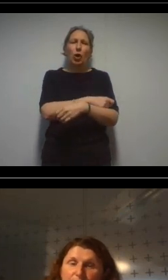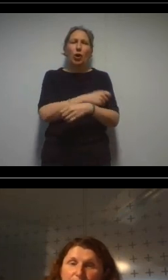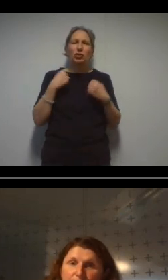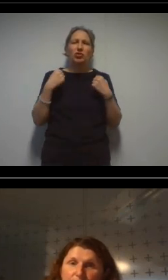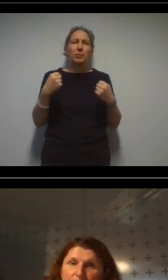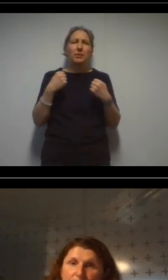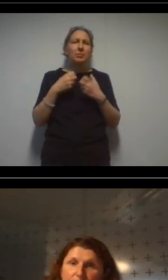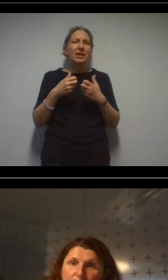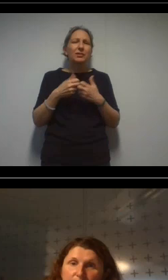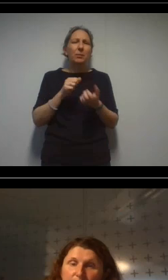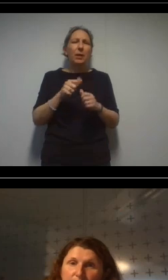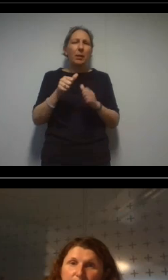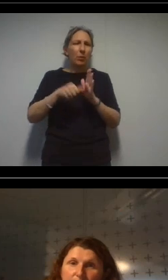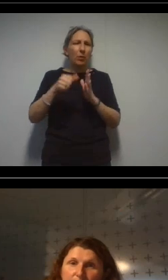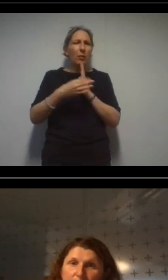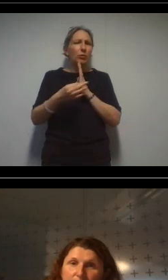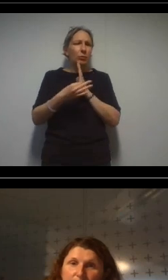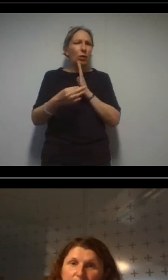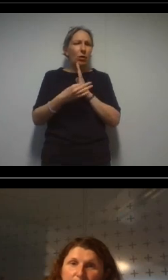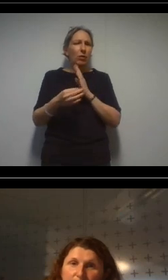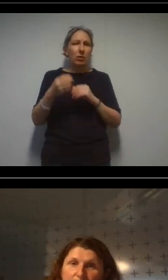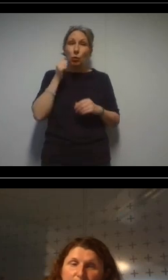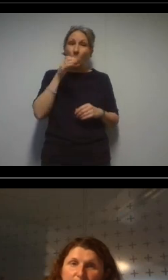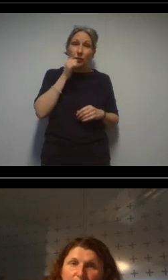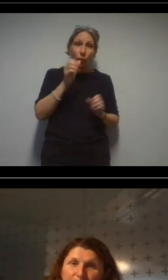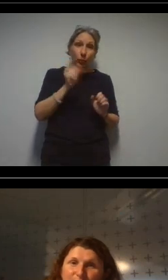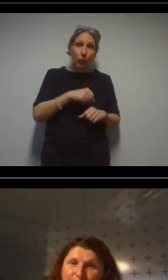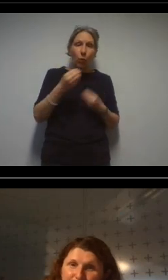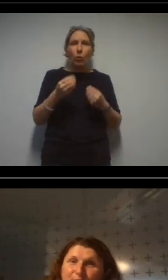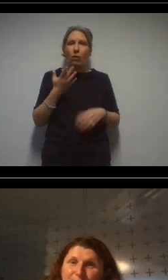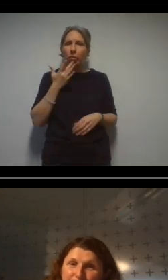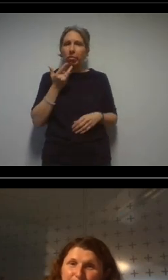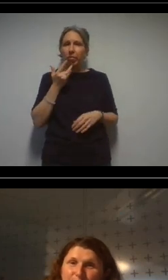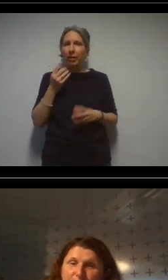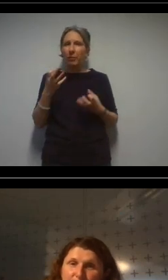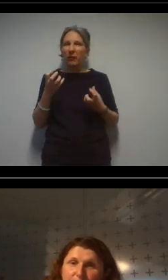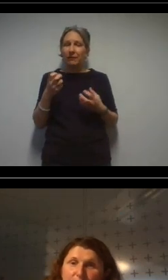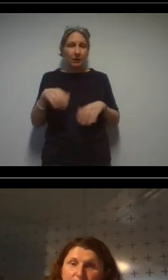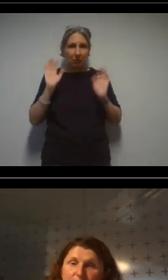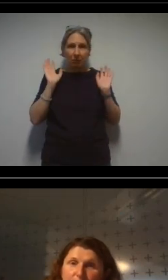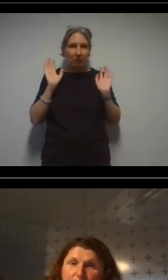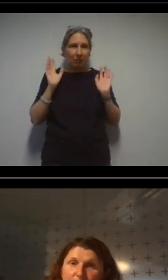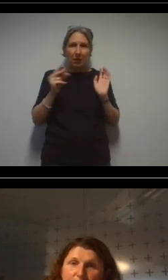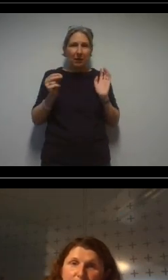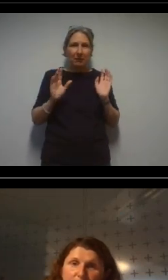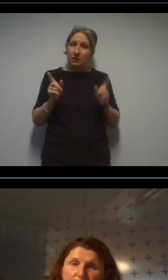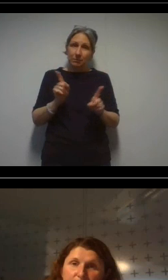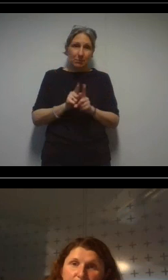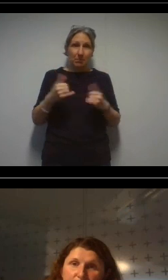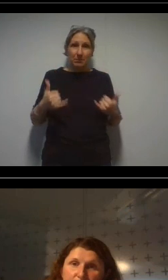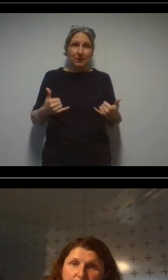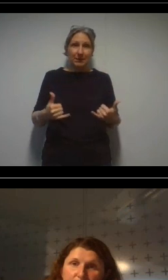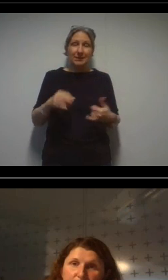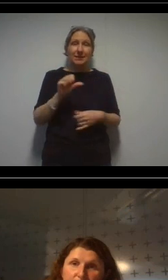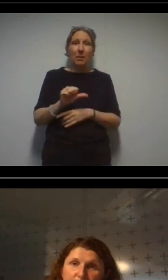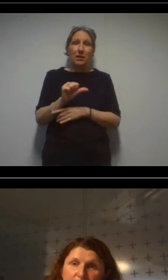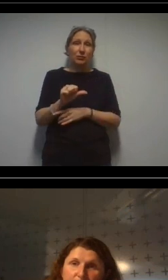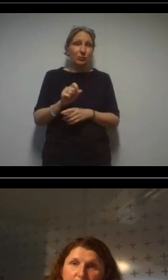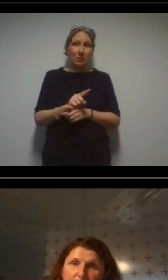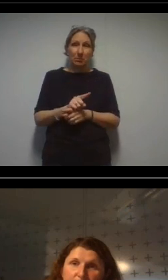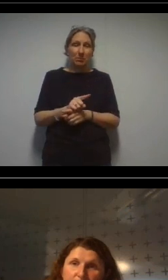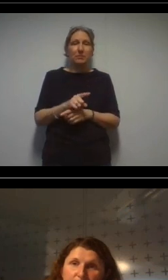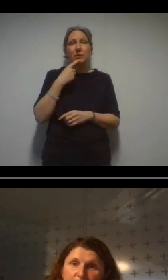envie d'y aller tous les jours ou si on a la flemme, c'est pas grave, on a la possibilité d'y aller. Bah, chez Arpège, c'est un peu pareil, c'est-à-dire qu'il y a plein d'actions et selon le temps